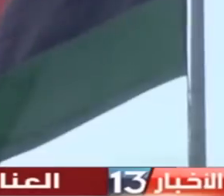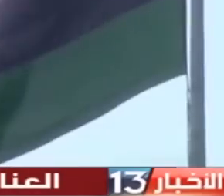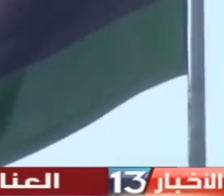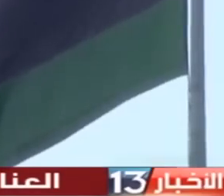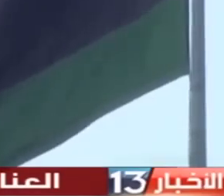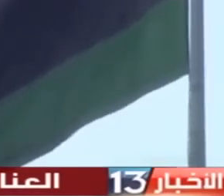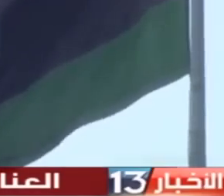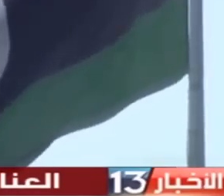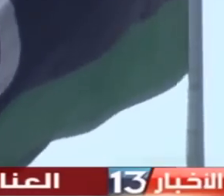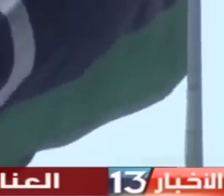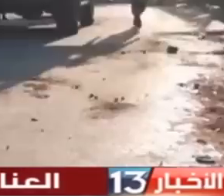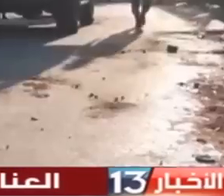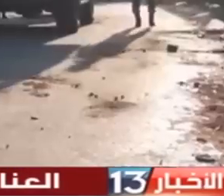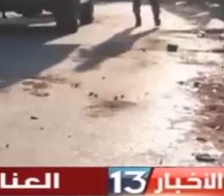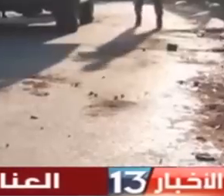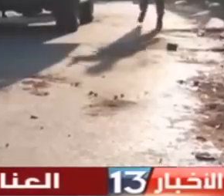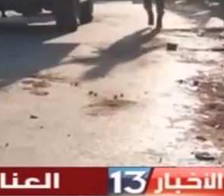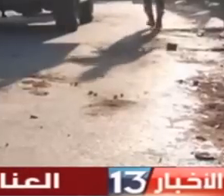الحوار